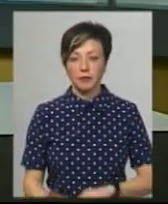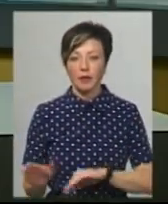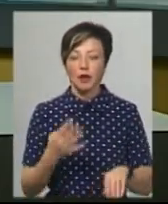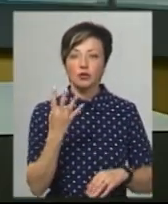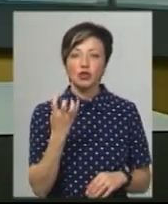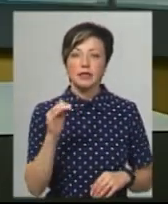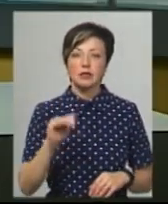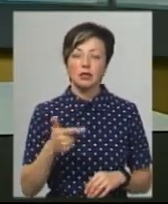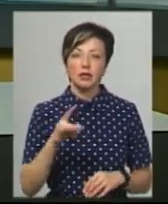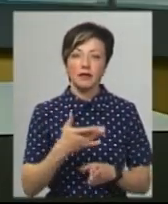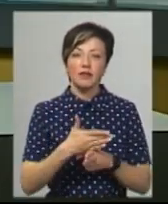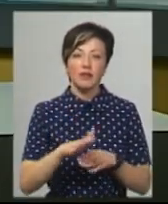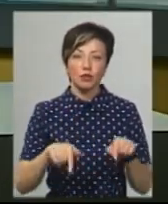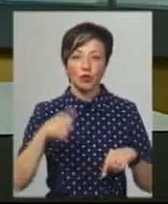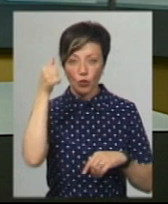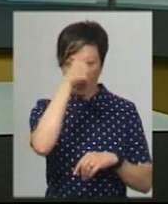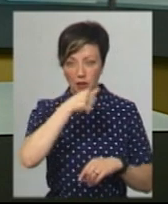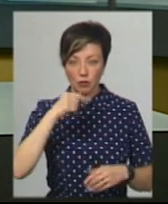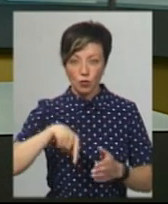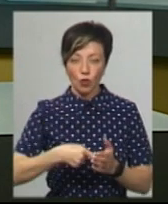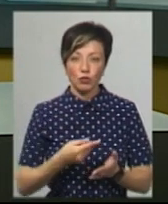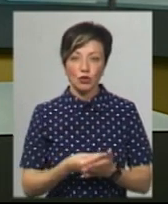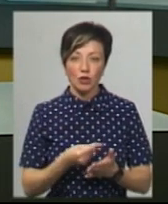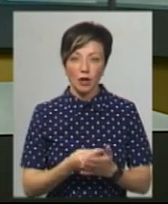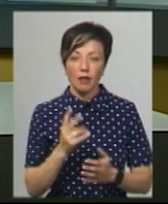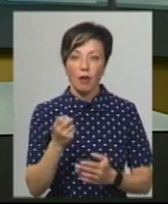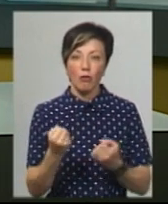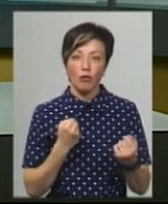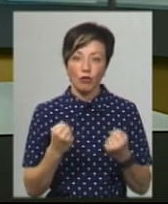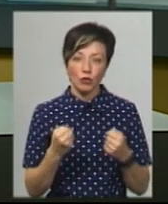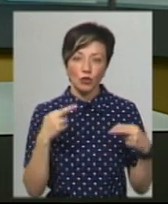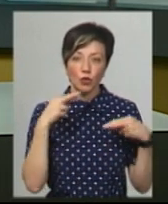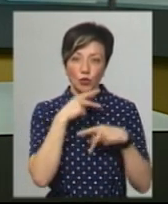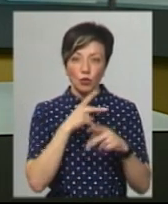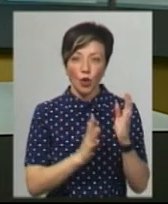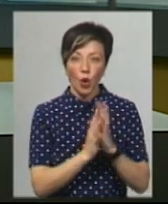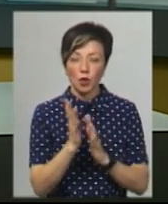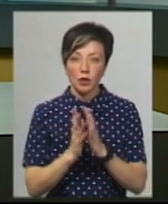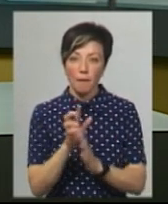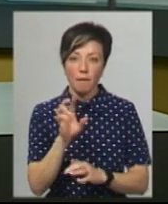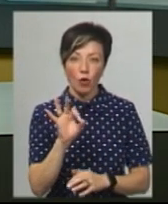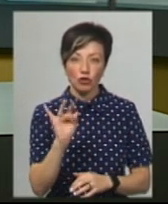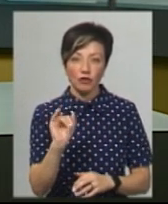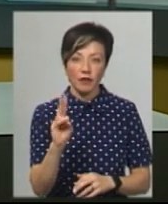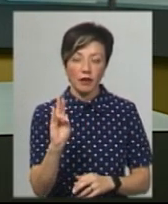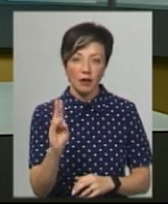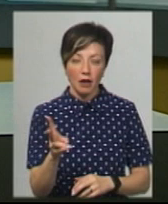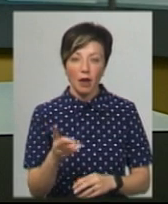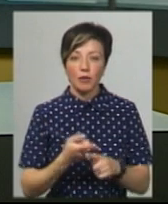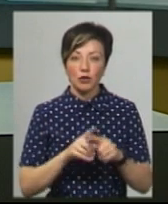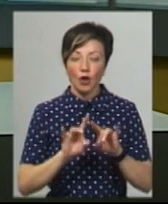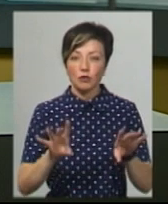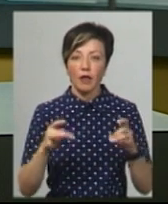400 тисяч гривень виділено цьогоріч з Хмельницького міського бюджету на боротьбу з отруйною рослиною борщівником. Про це Суспільному